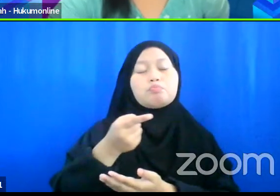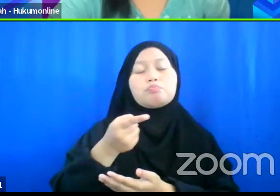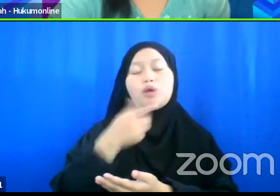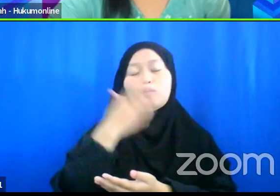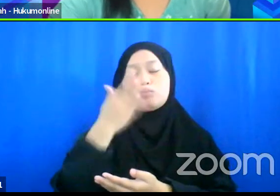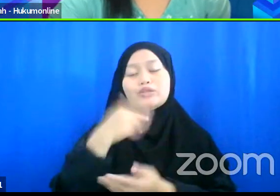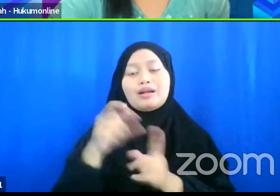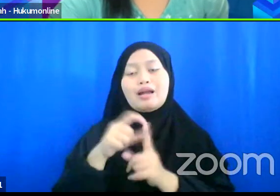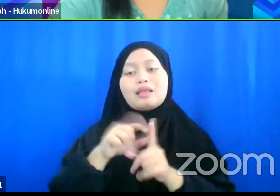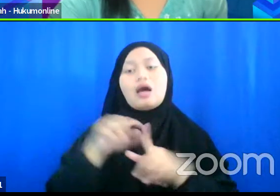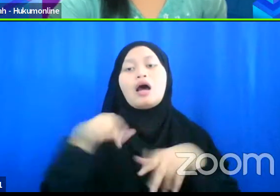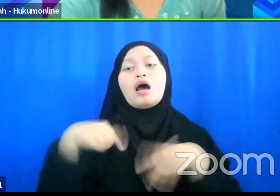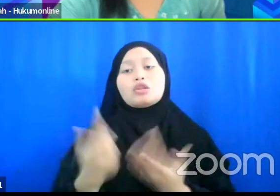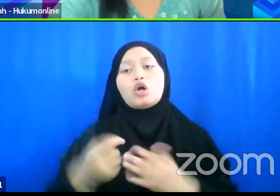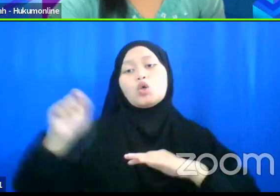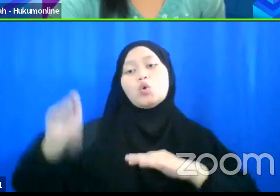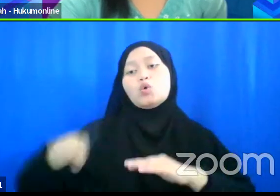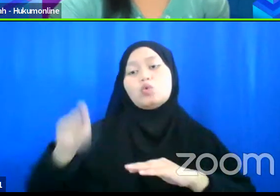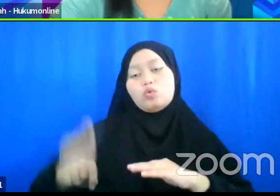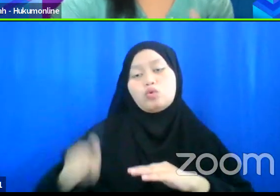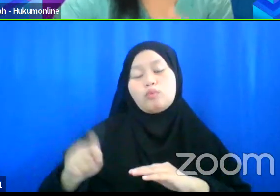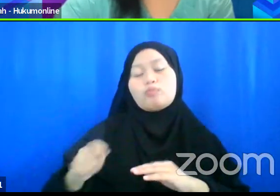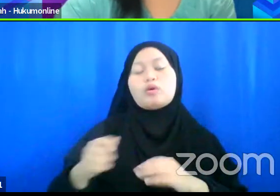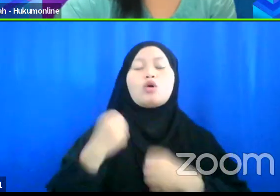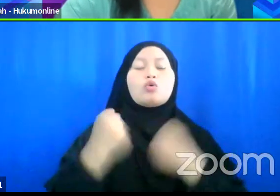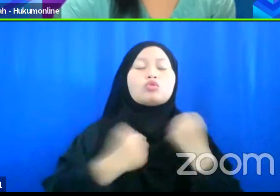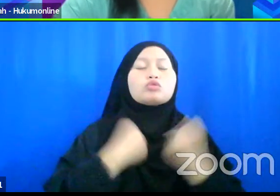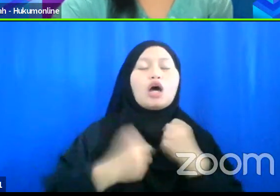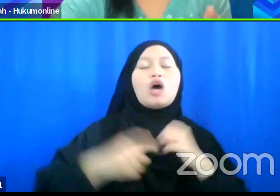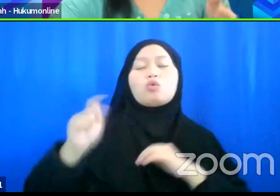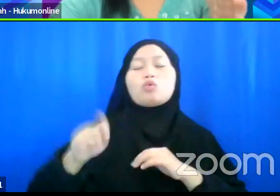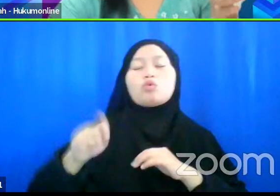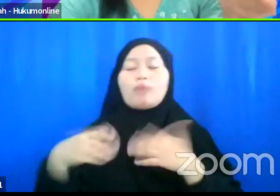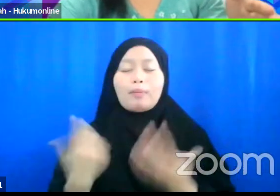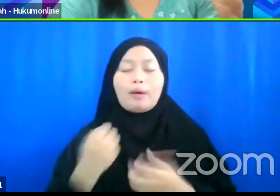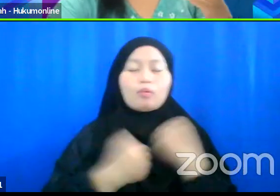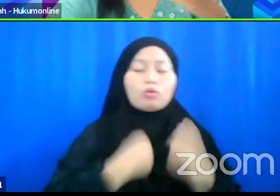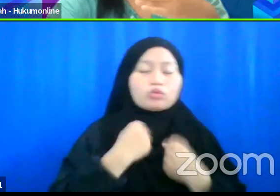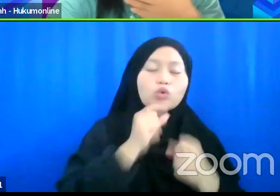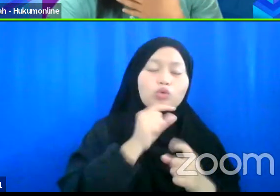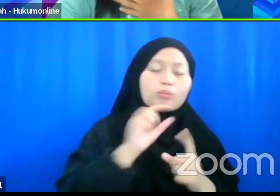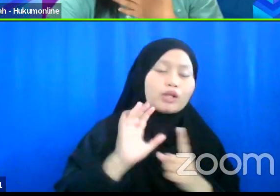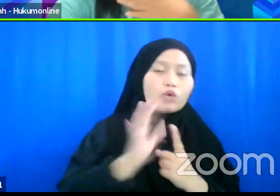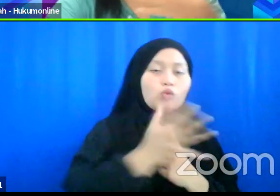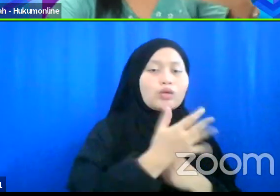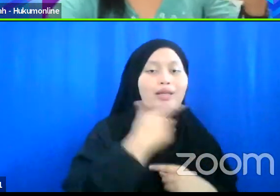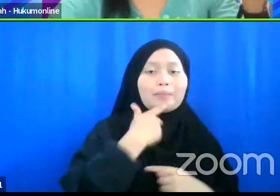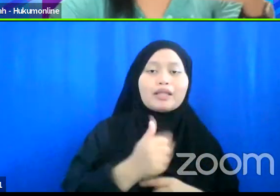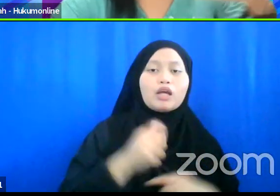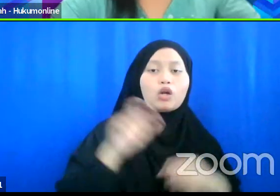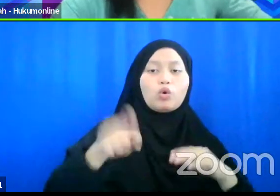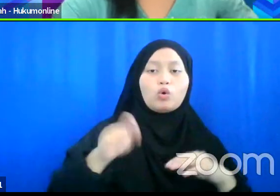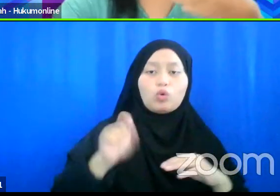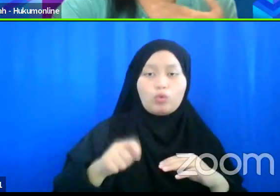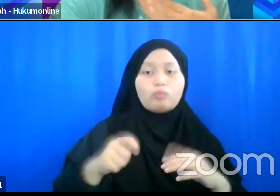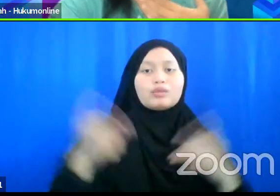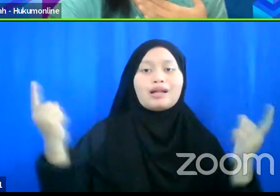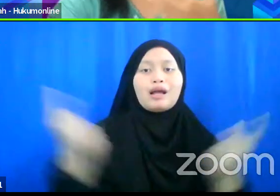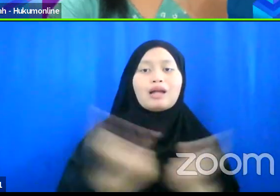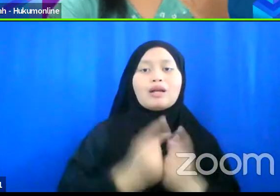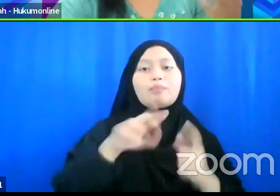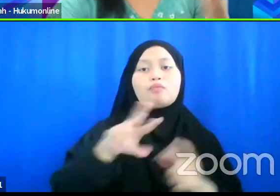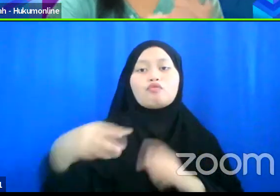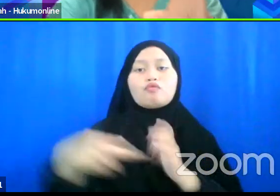regulator upaya hukum apa yang dapat dilakukan oleh perusahaan tersebut untuk melindungi kepentingan hukumnya terhadap terhadap vendor